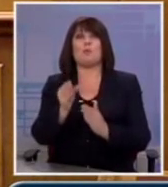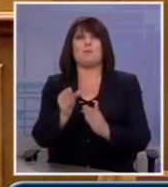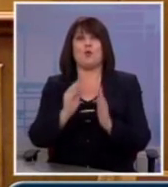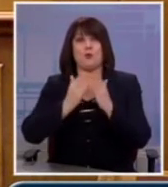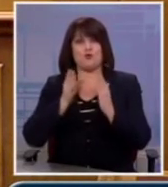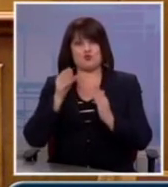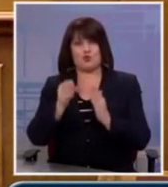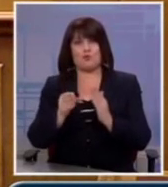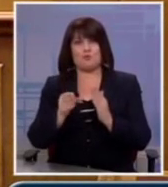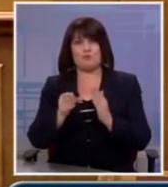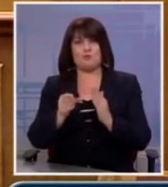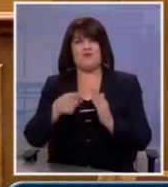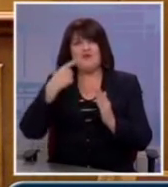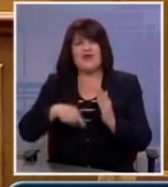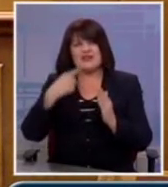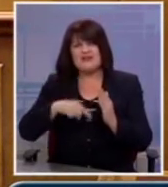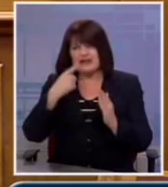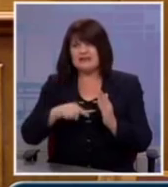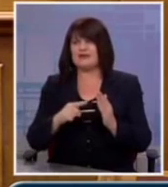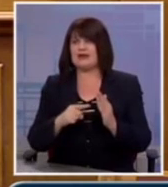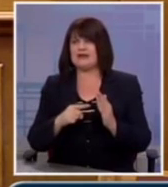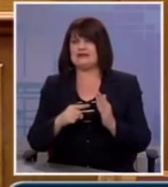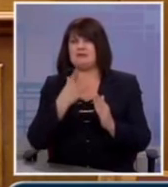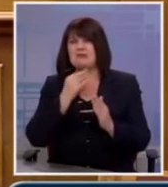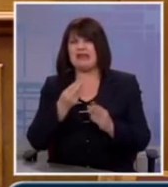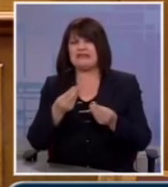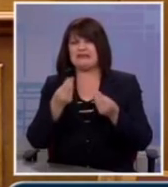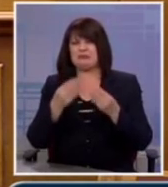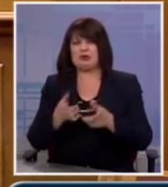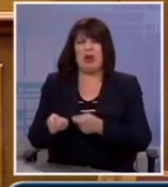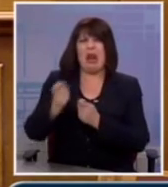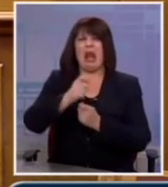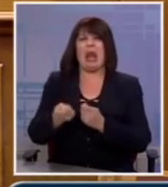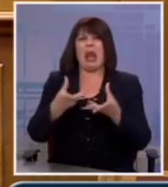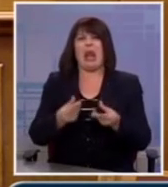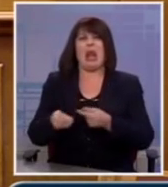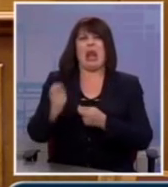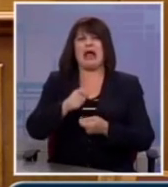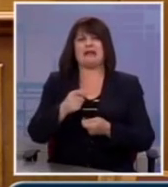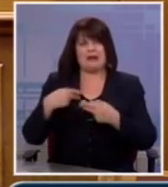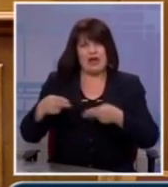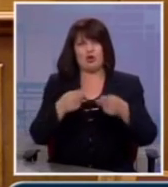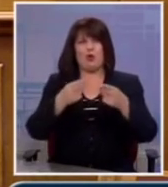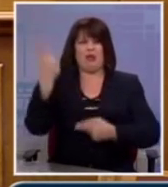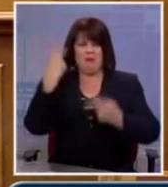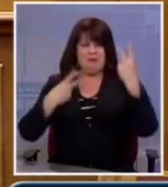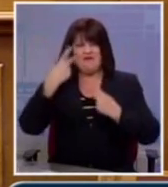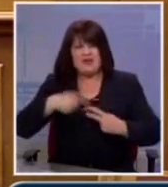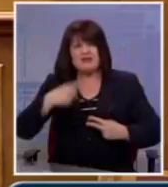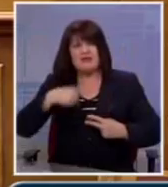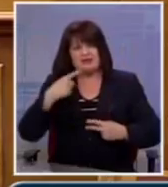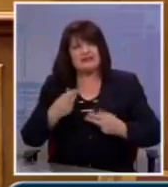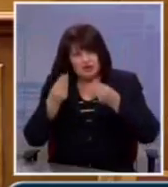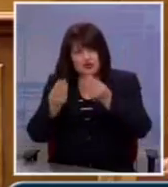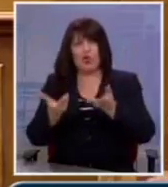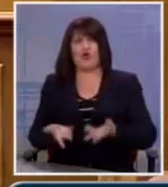ένα τόμο με τις βρισκές, με το βόθρο που έχουν ξεστομίσει οι άνθρωποι σας για το ποτάμι. Κύριε Μαντά,